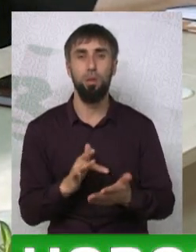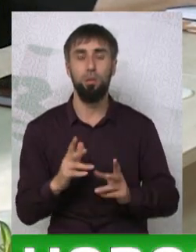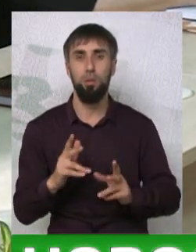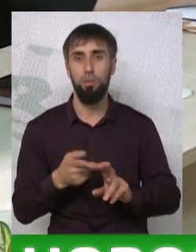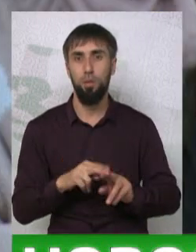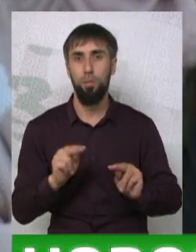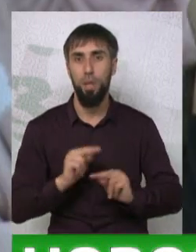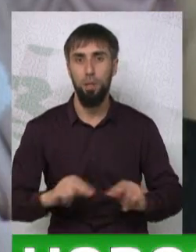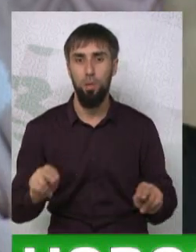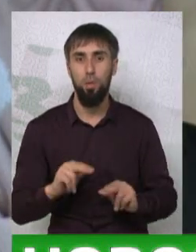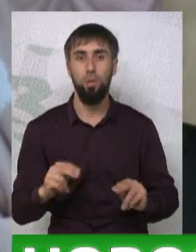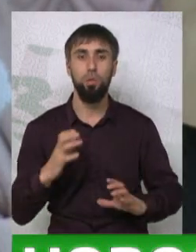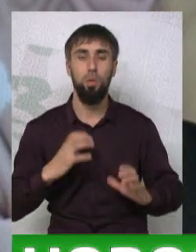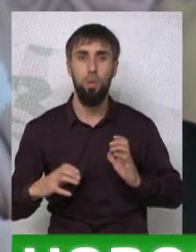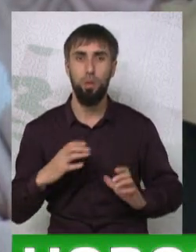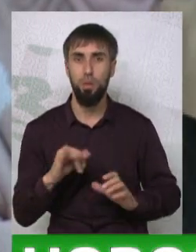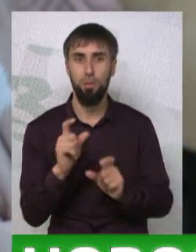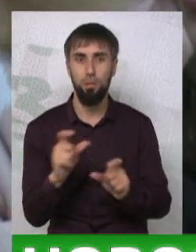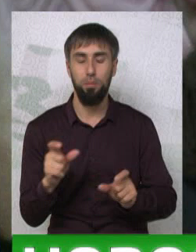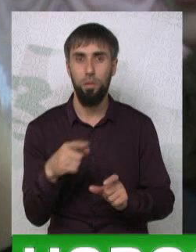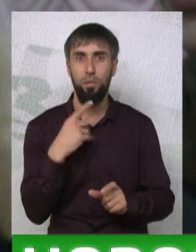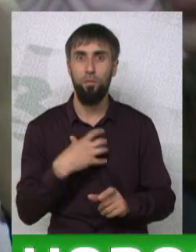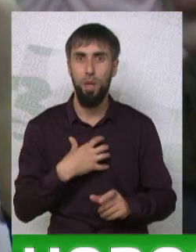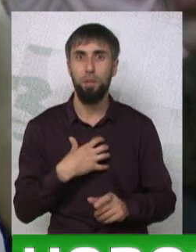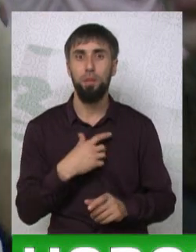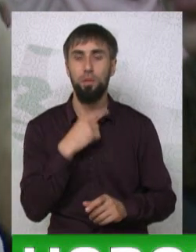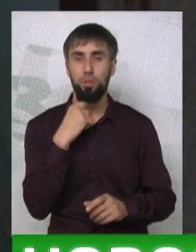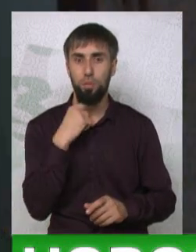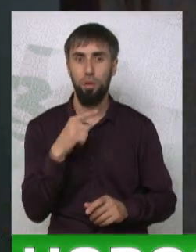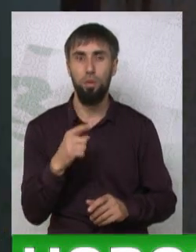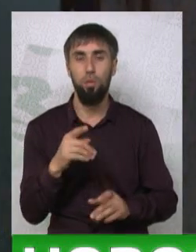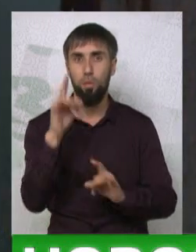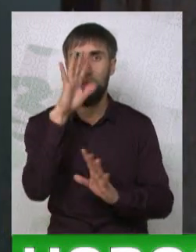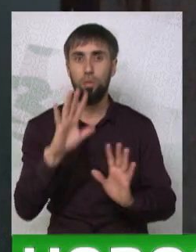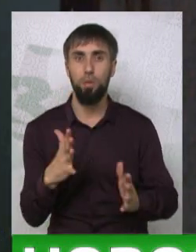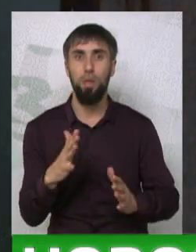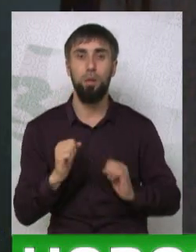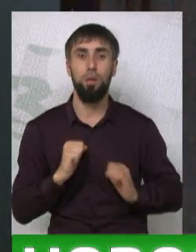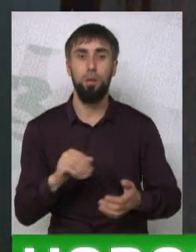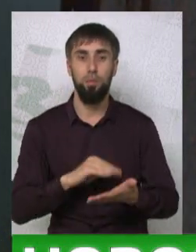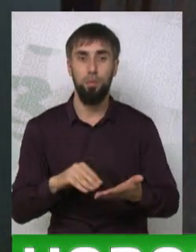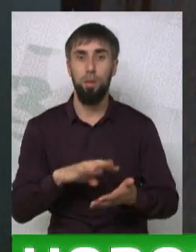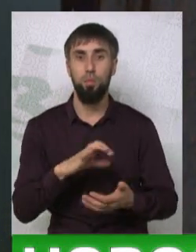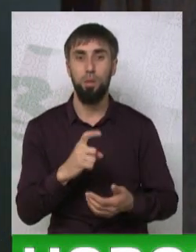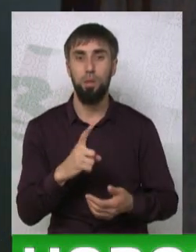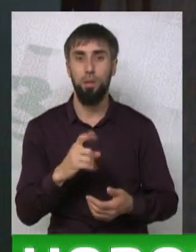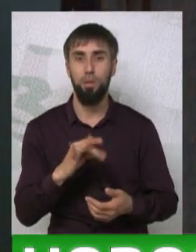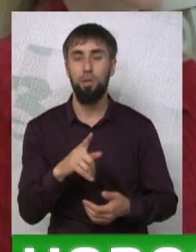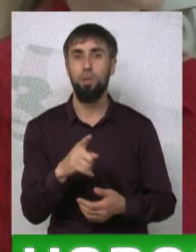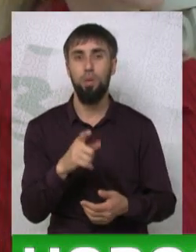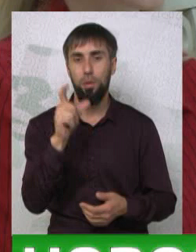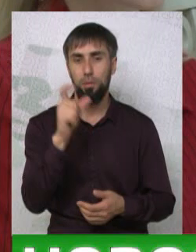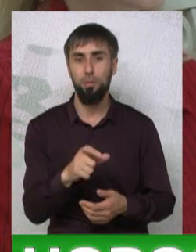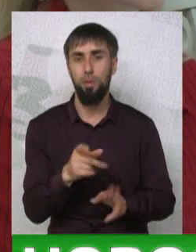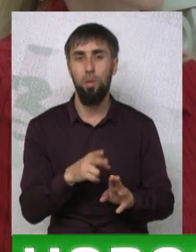и школьников. В зале отмечают, это одно из важнейших для ингушской культуры событий. Ведь герой книги Мусы Хадзиева – один из ярчайших